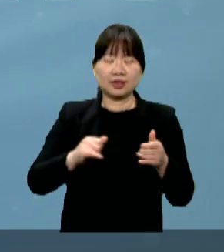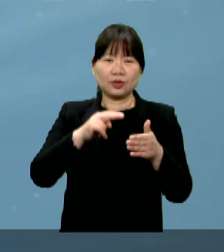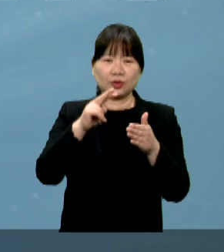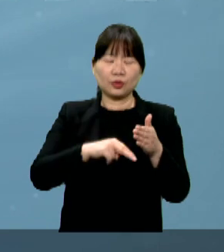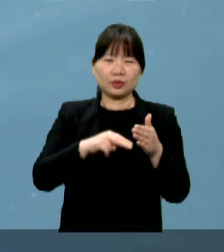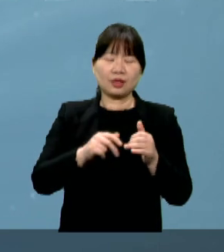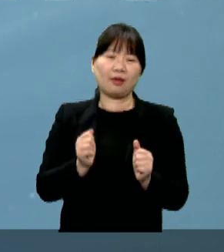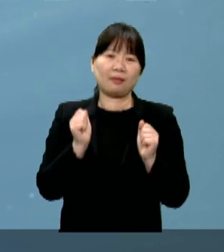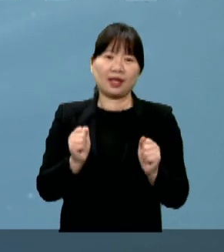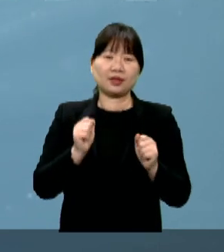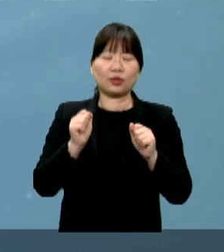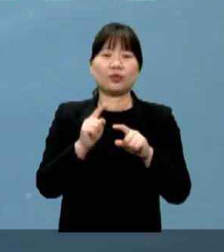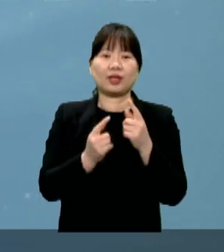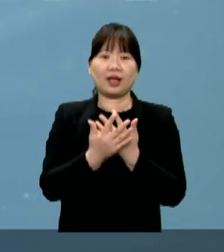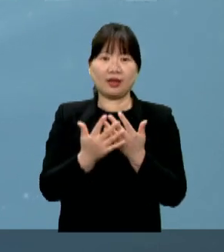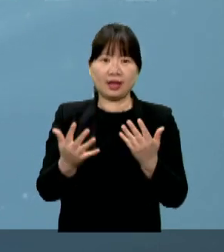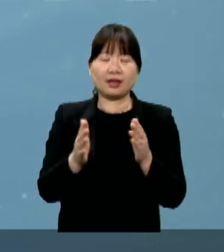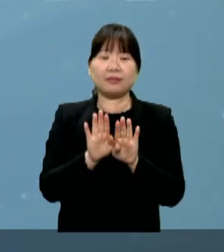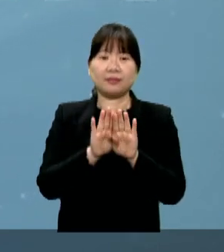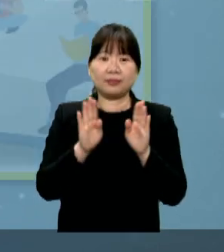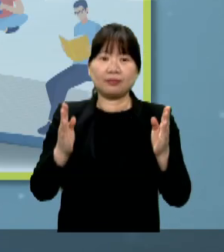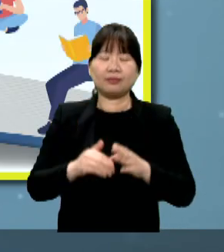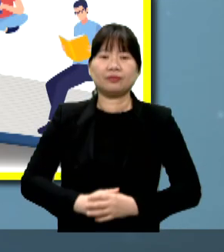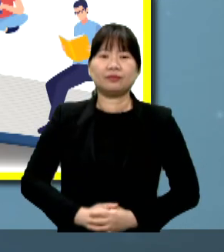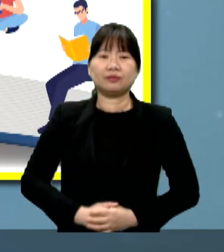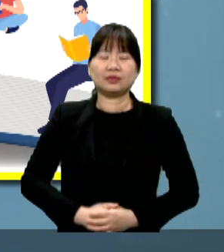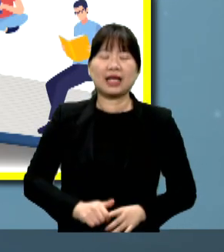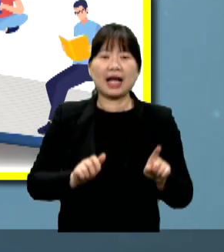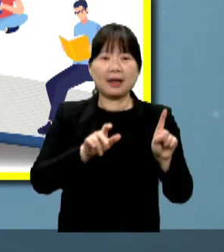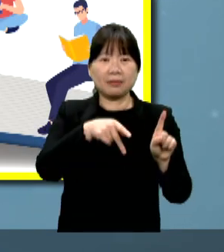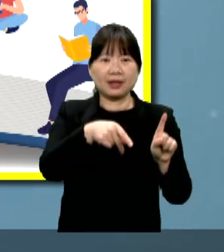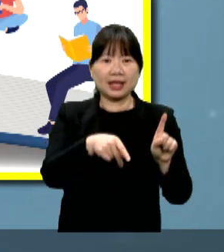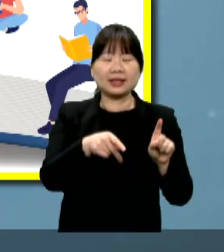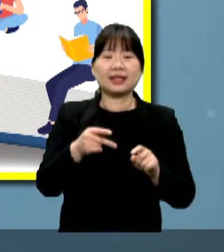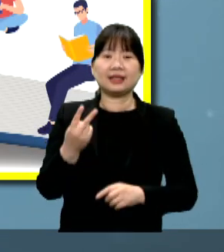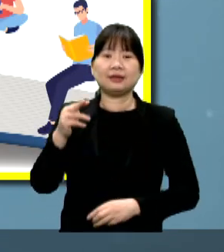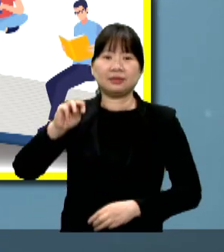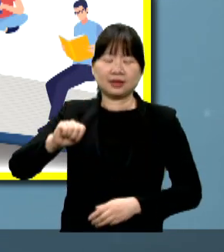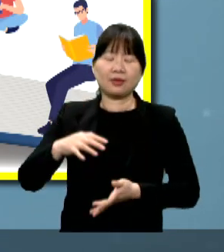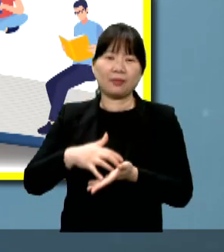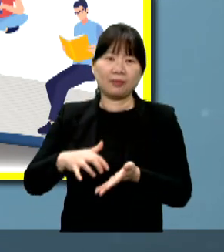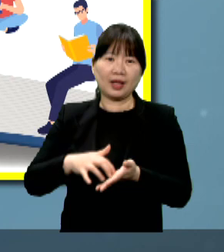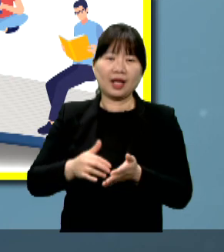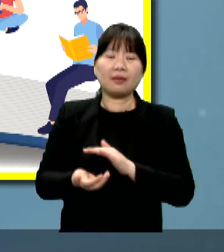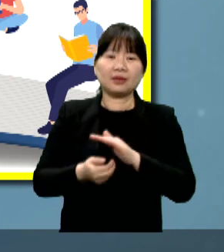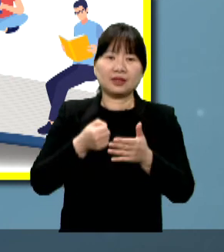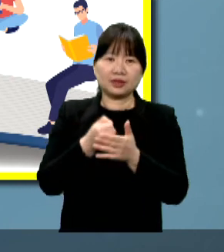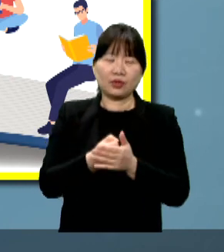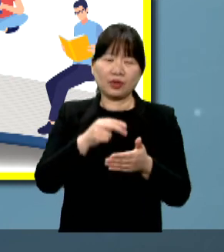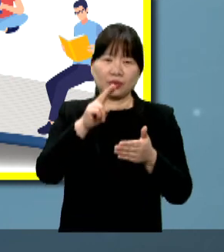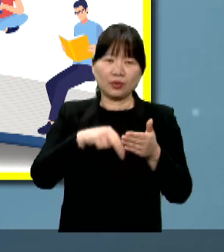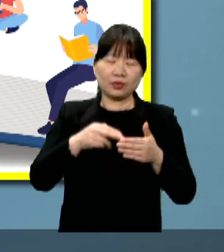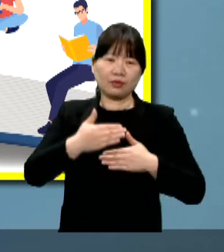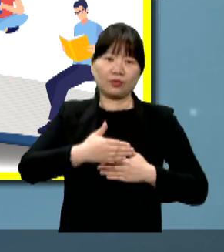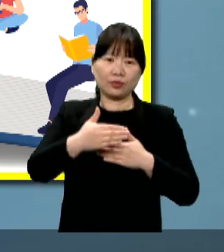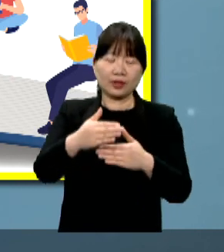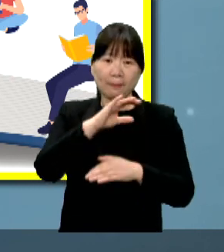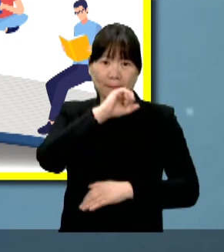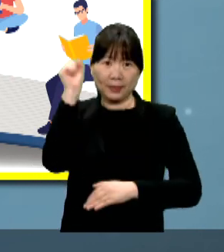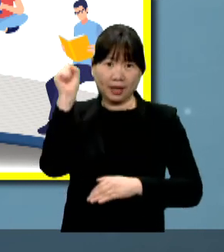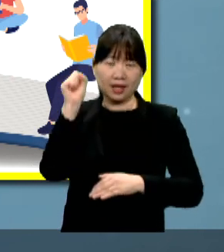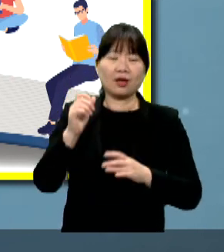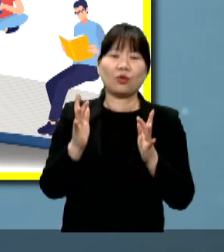올해도 안양시민 독서 마라톤 대회가 열렸습니다. 독서 마라톤 대회는 한 페이지당 2m로 환산해 미리 정한 독서